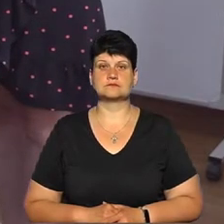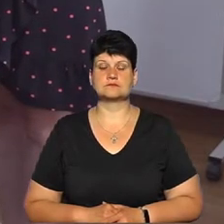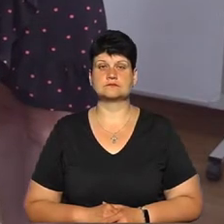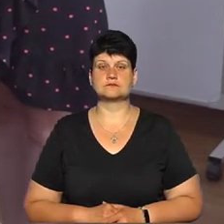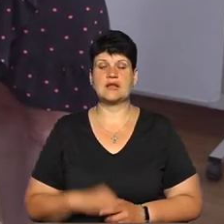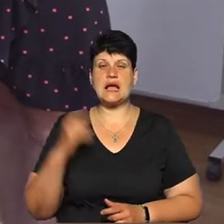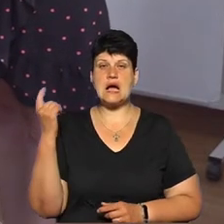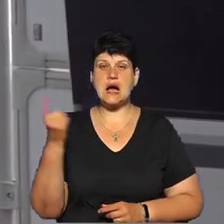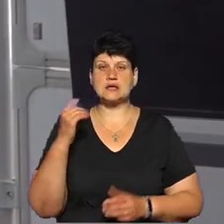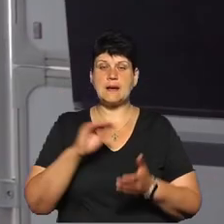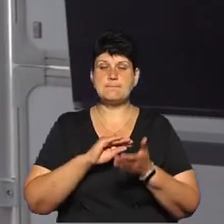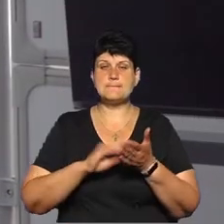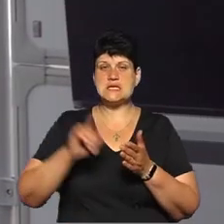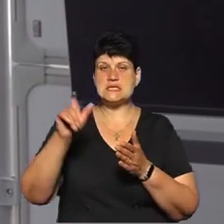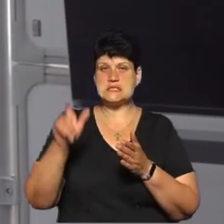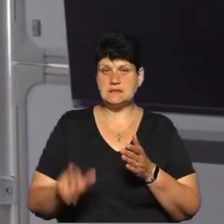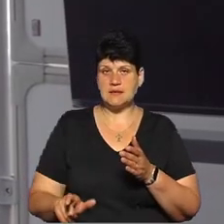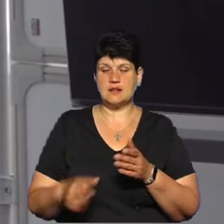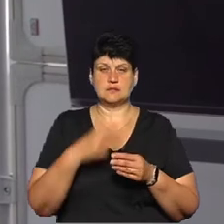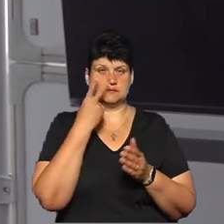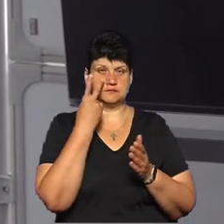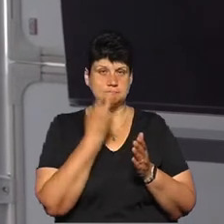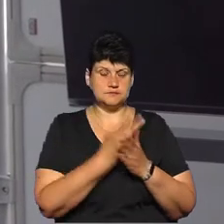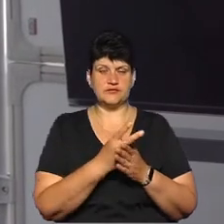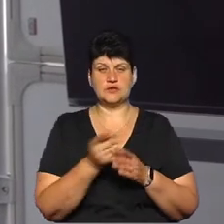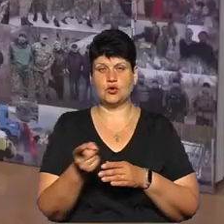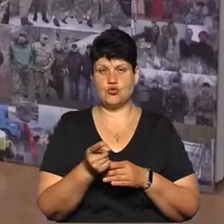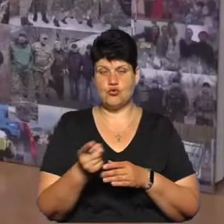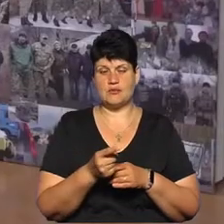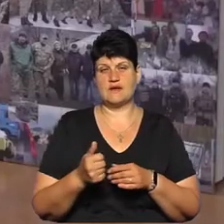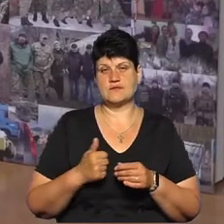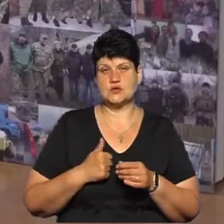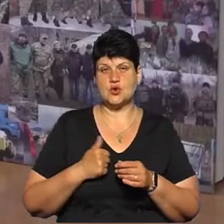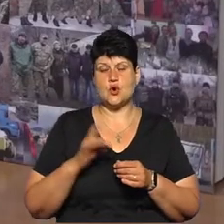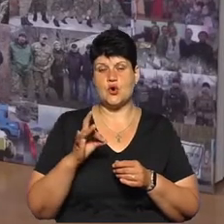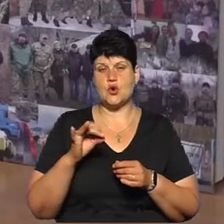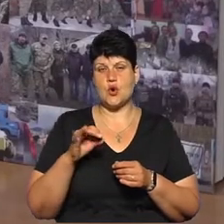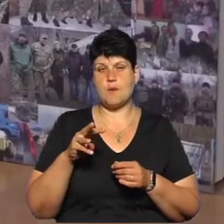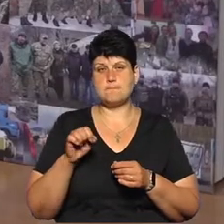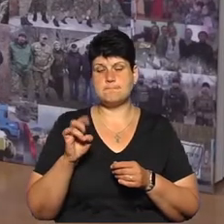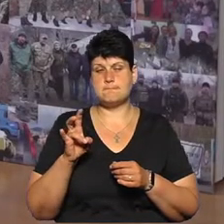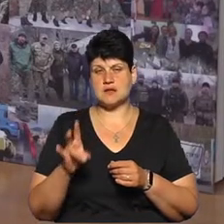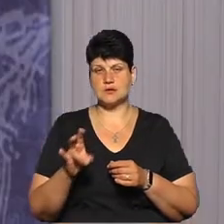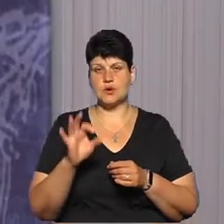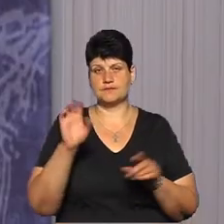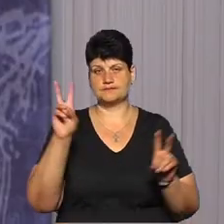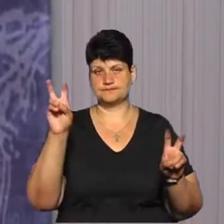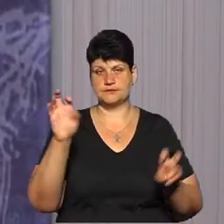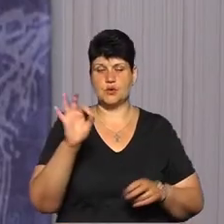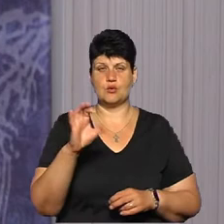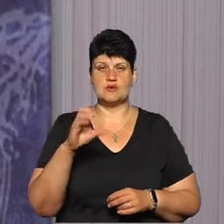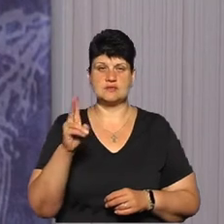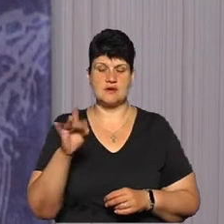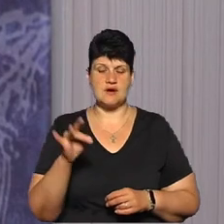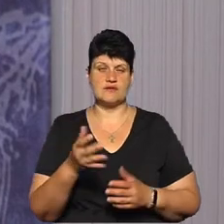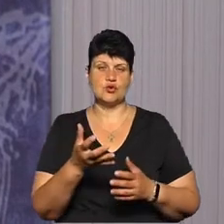Харківська письменниця Людмила Охріменко презентувала в Тернополі воєнний роман «Оскар». Він отримав відзнаку на міжнародному літературному конкурсі «Коронація